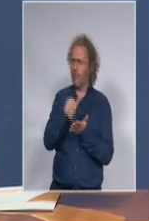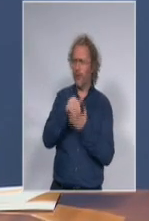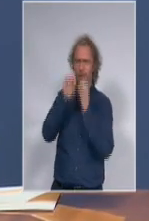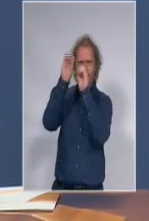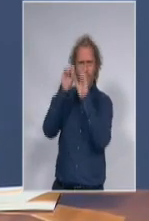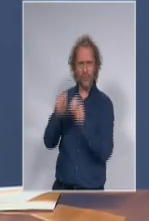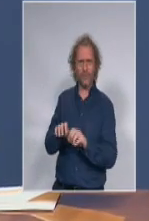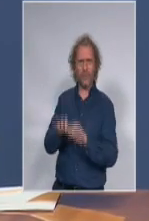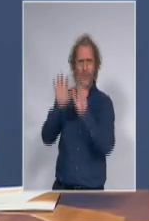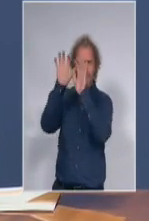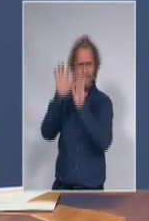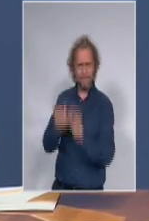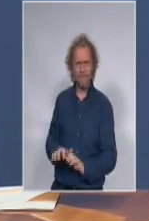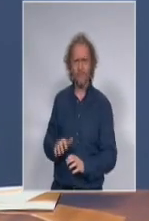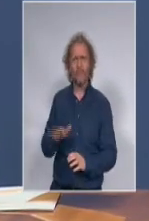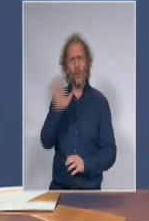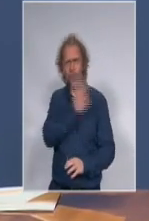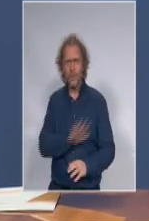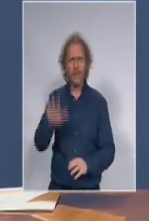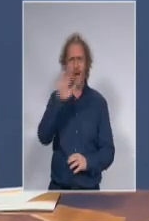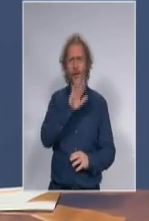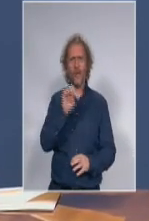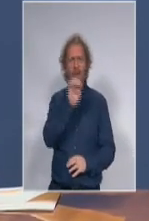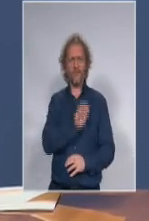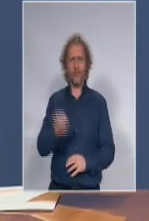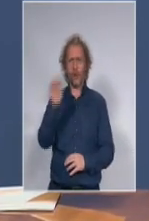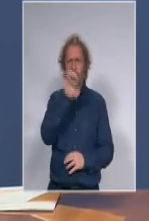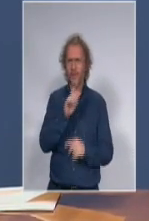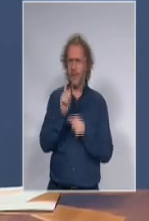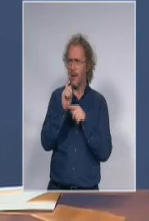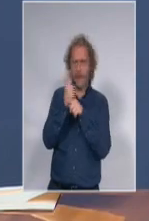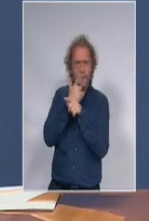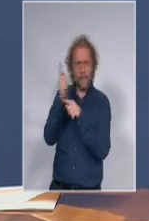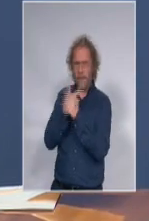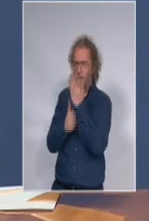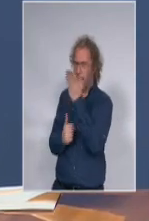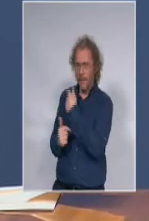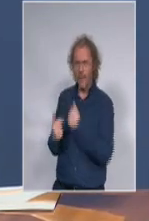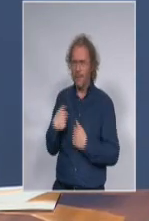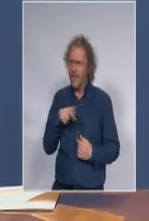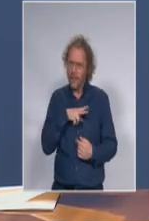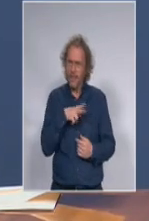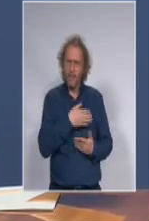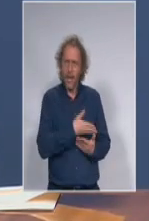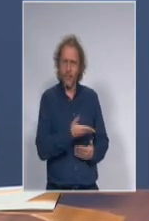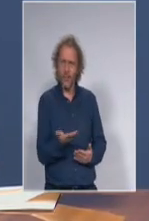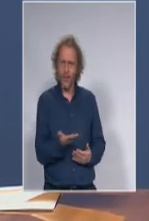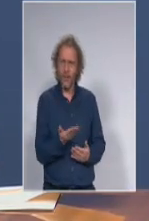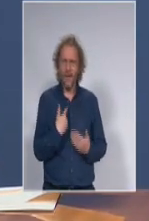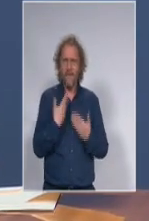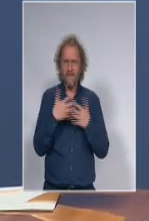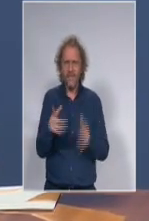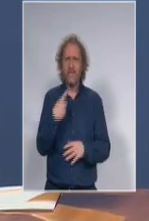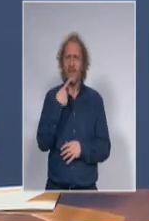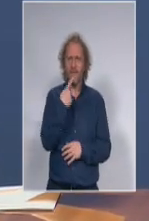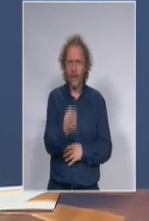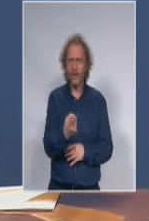U celoj Evropi. Ako smo vam rekli, ljudi, da nema problema sa robom, nemojte da brinete za